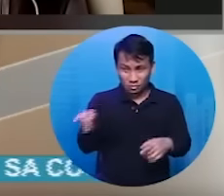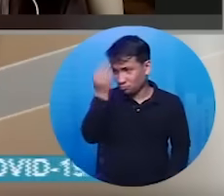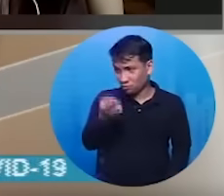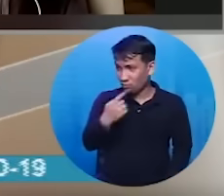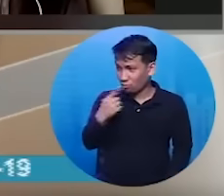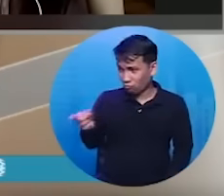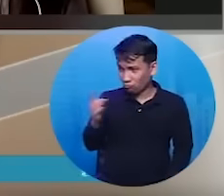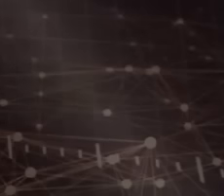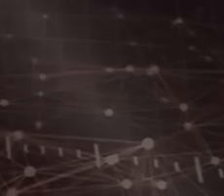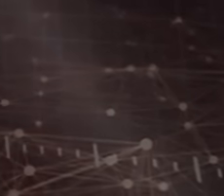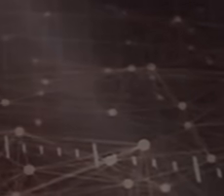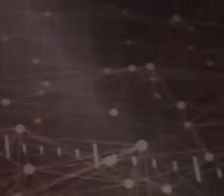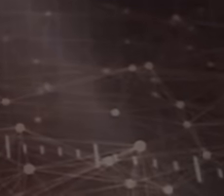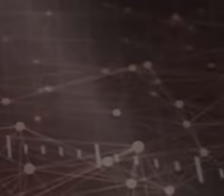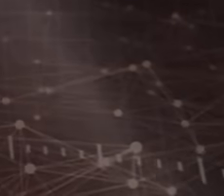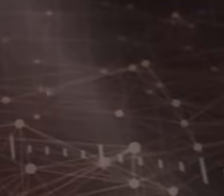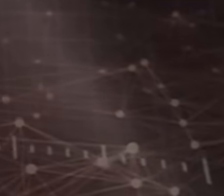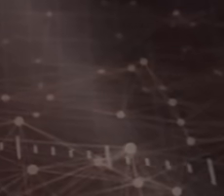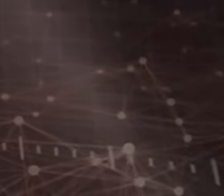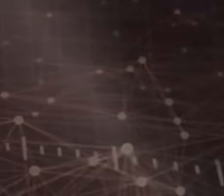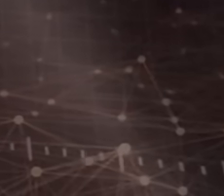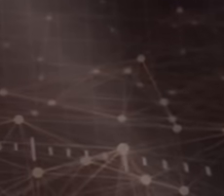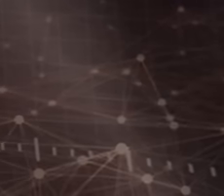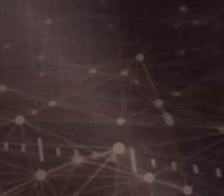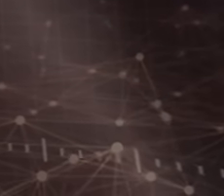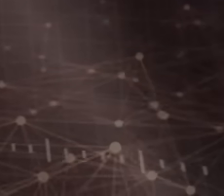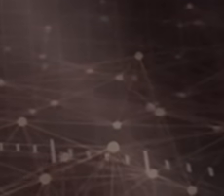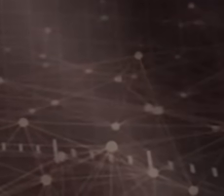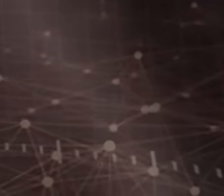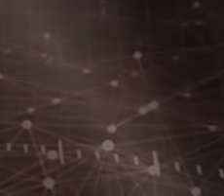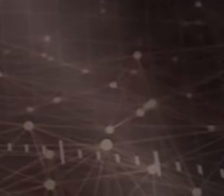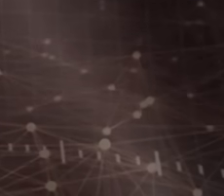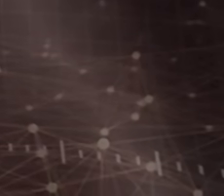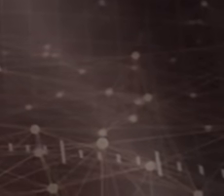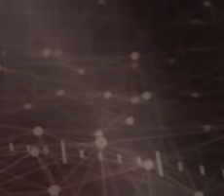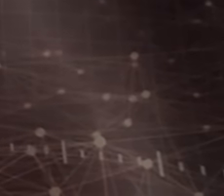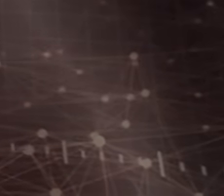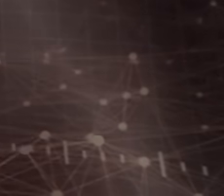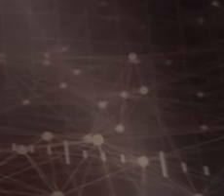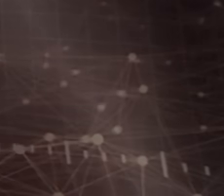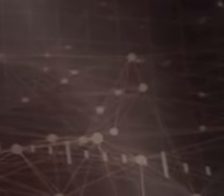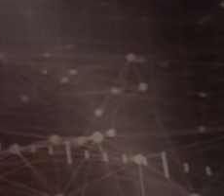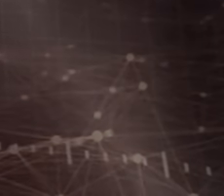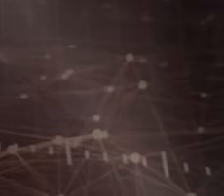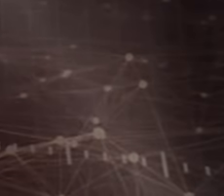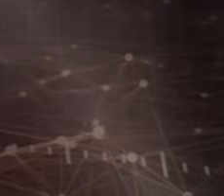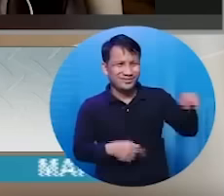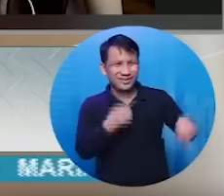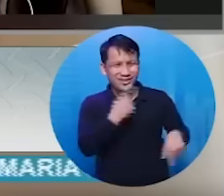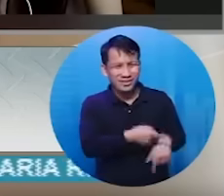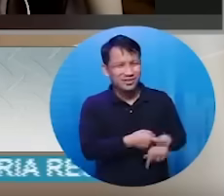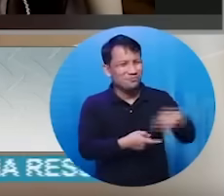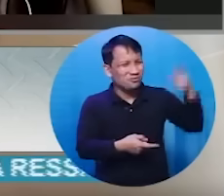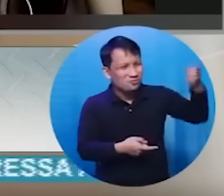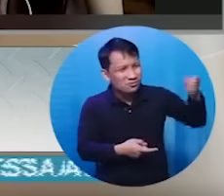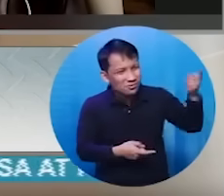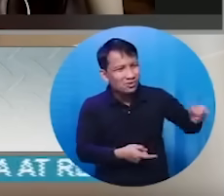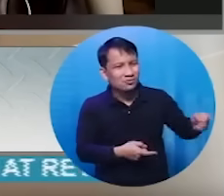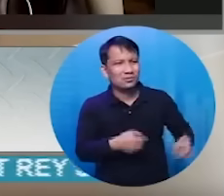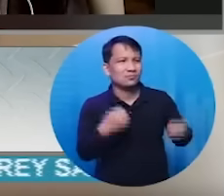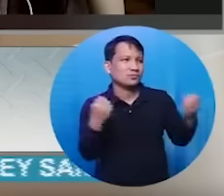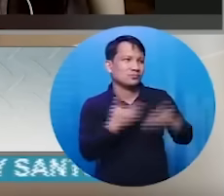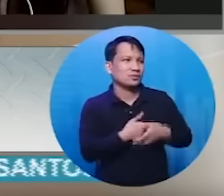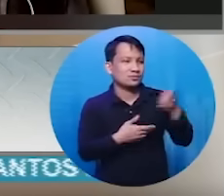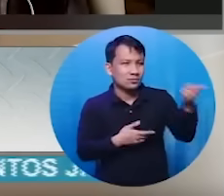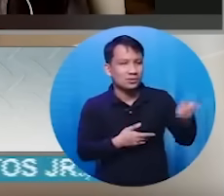raw po? Totoo ba? Alam ko po. Kayo bang may utos nito? Hindi po. Ano po, hindi pinagsasabihan ko naman yan si Jimboy. Kinatapos